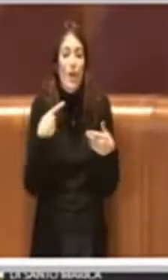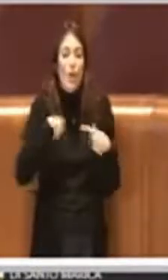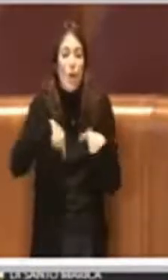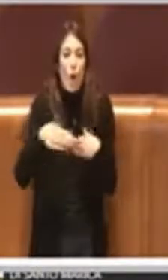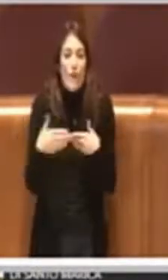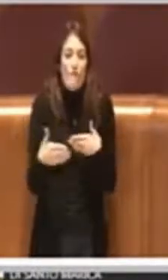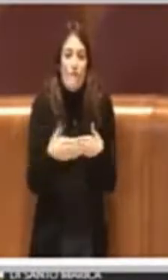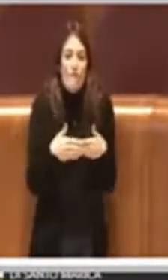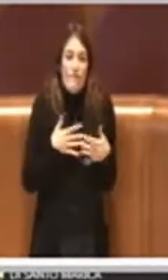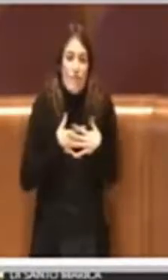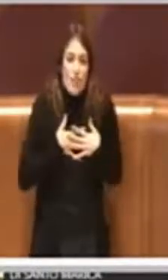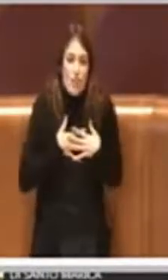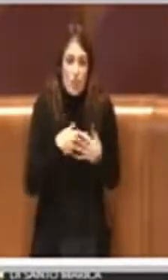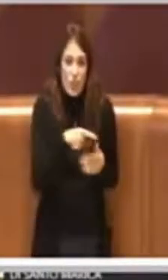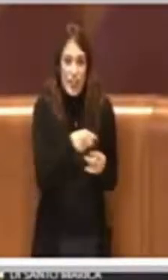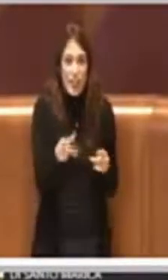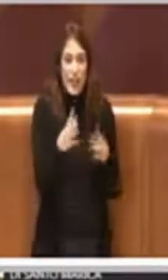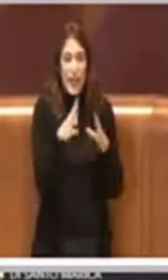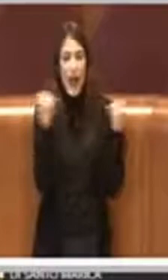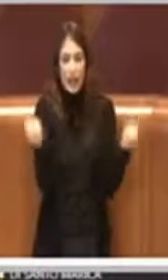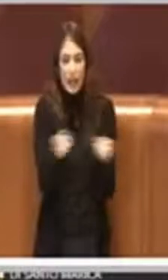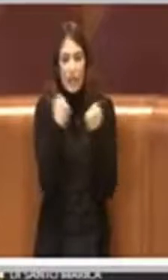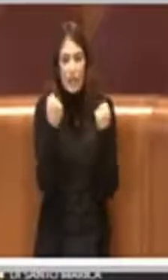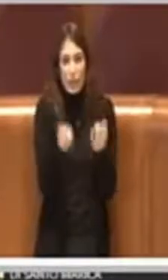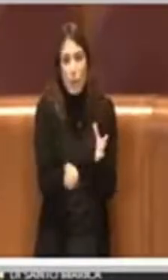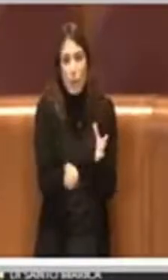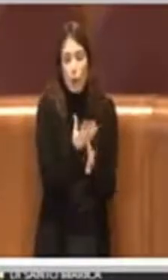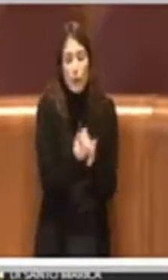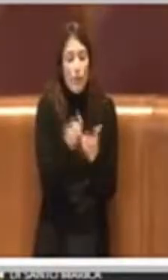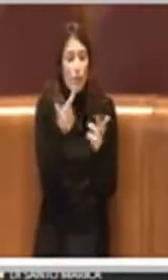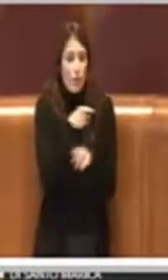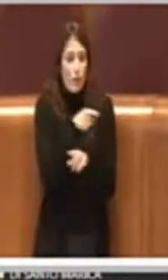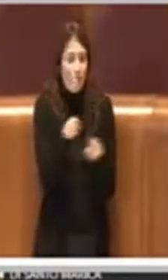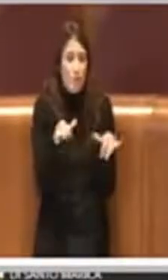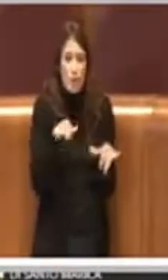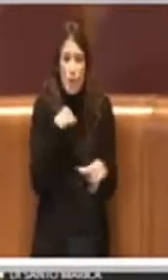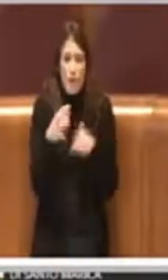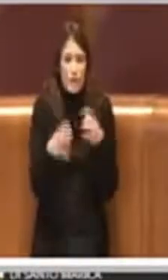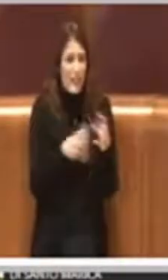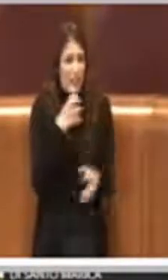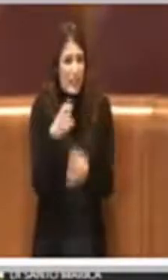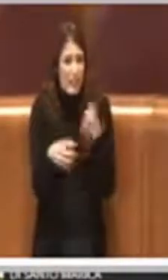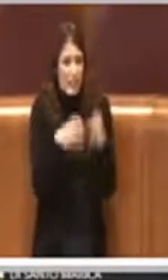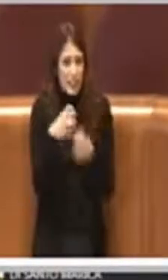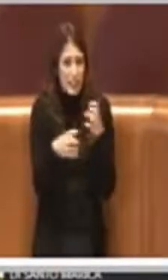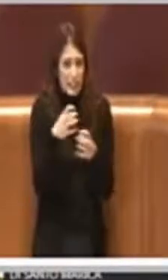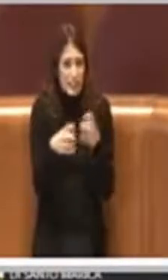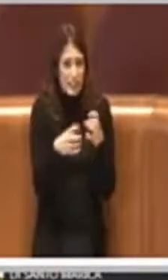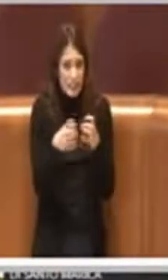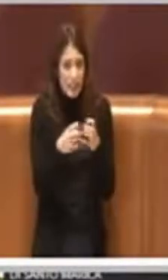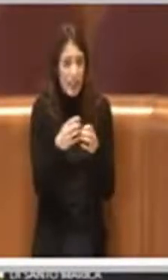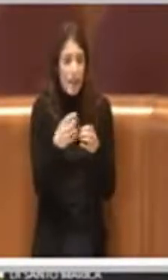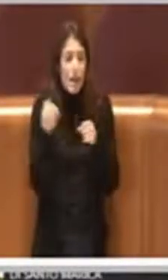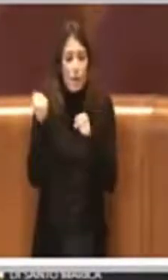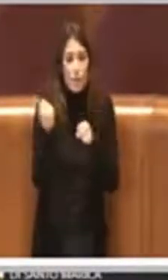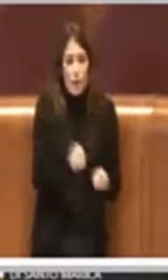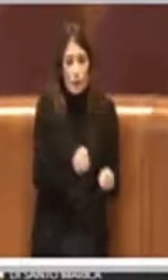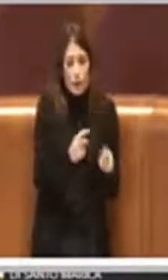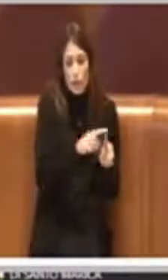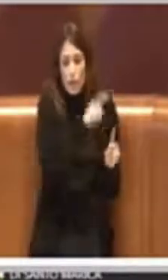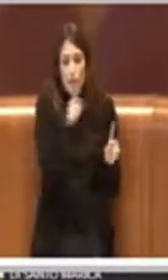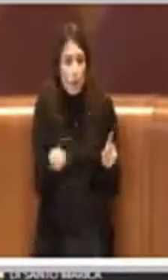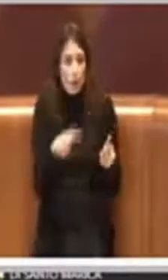produttive che sono veramente in una sofferenza che probabilmente non hanno mai provato dal momento della loro fondazione. Grazie.